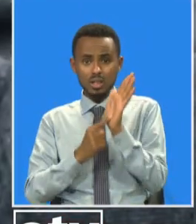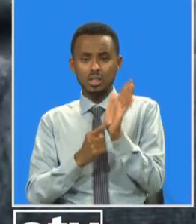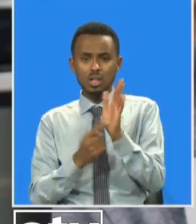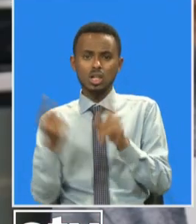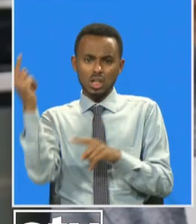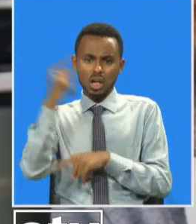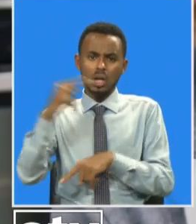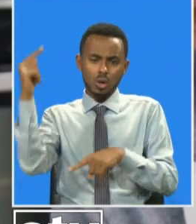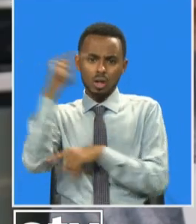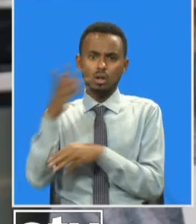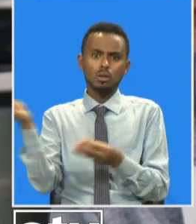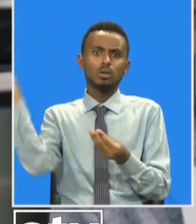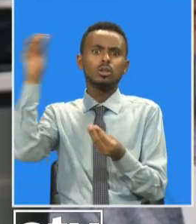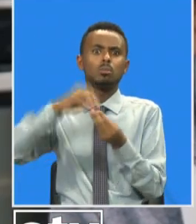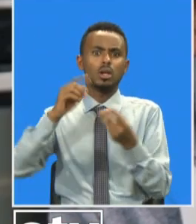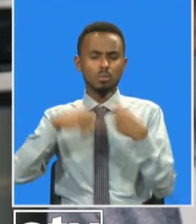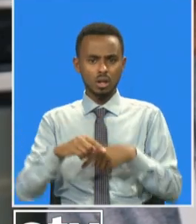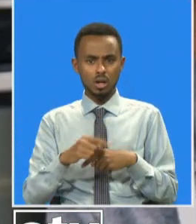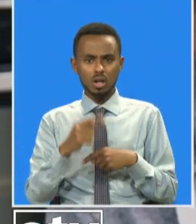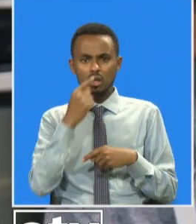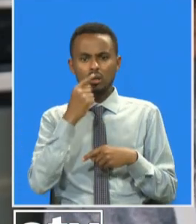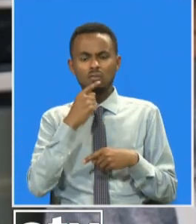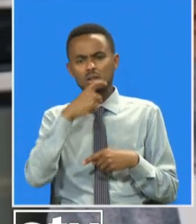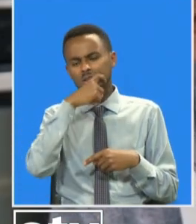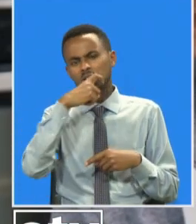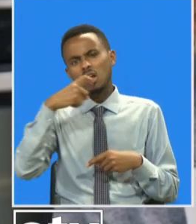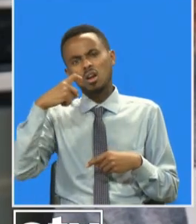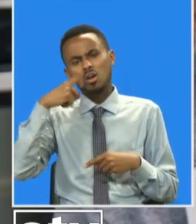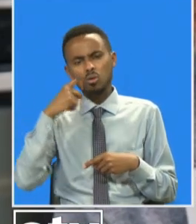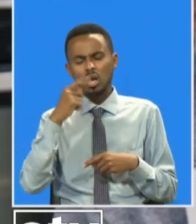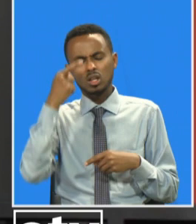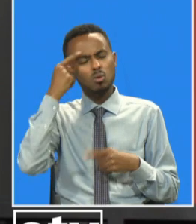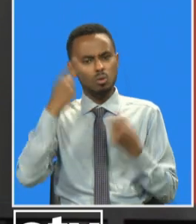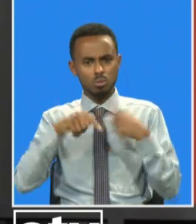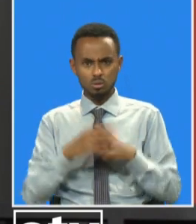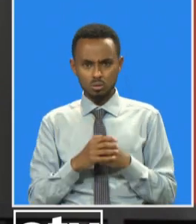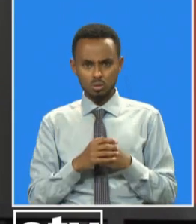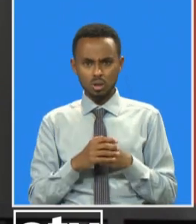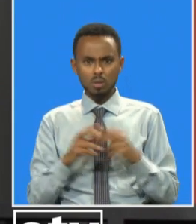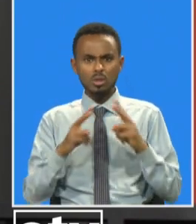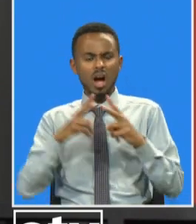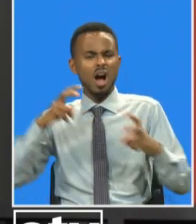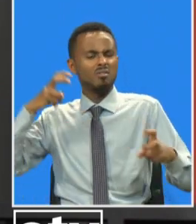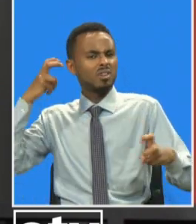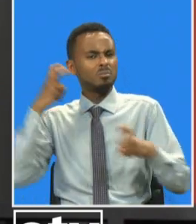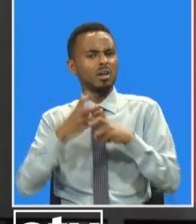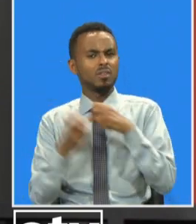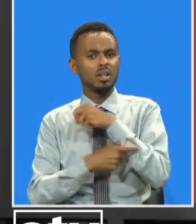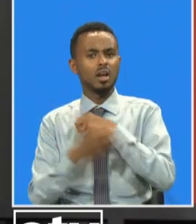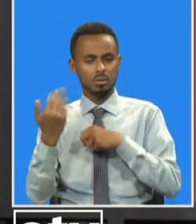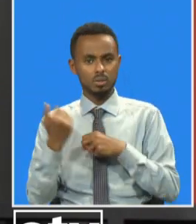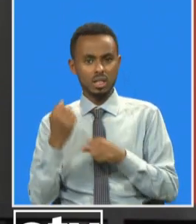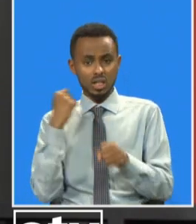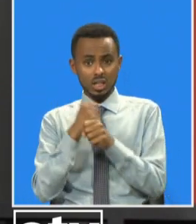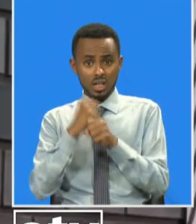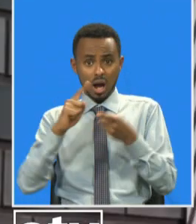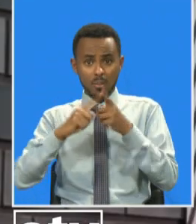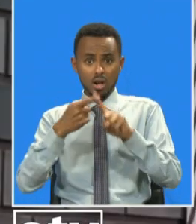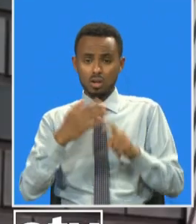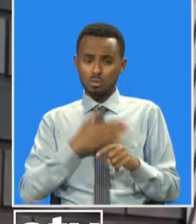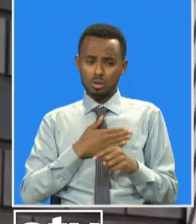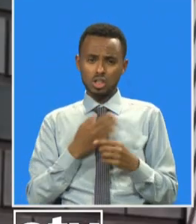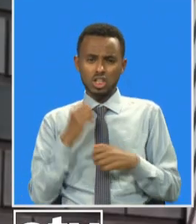ወደ ቀን እየጨመረ መጣ። ከንፈሮቼ እየደረቁና እየጠቆሩ መጡ። እጅግ እየፈተነኝ ነበር። የሥራ